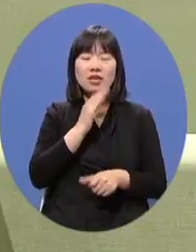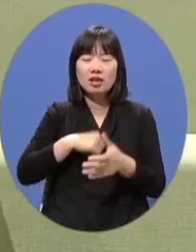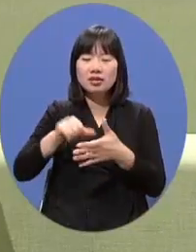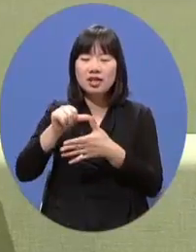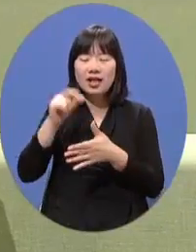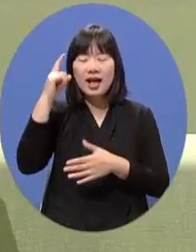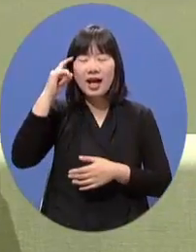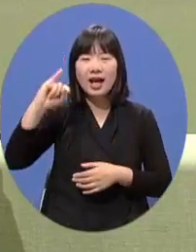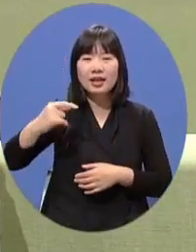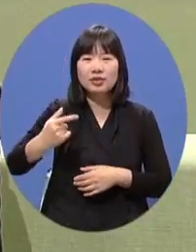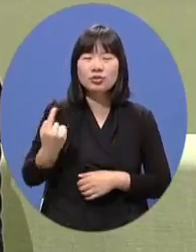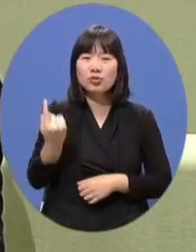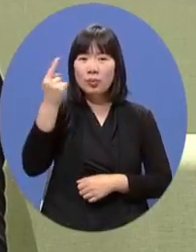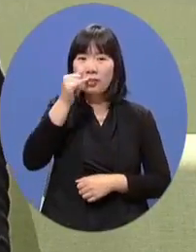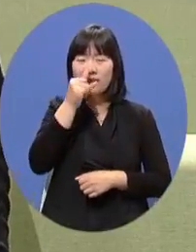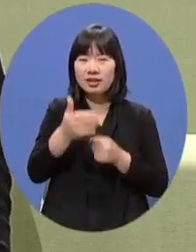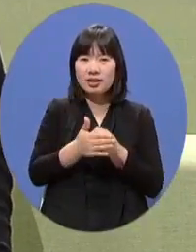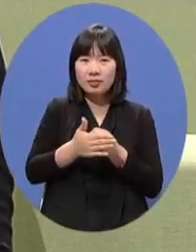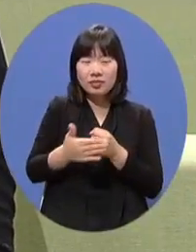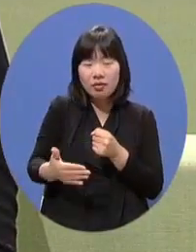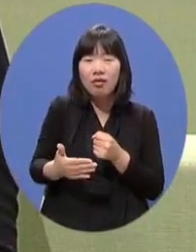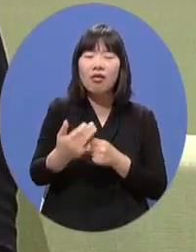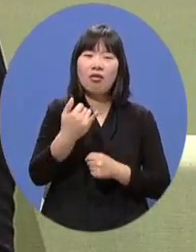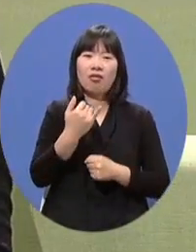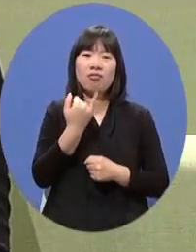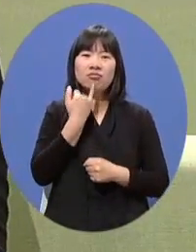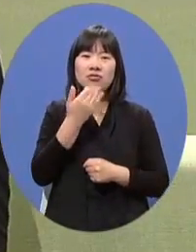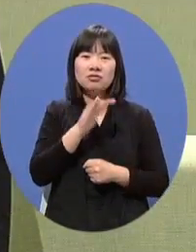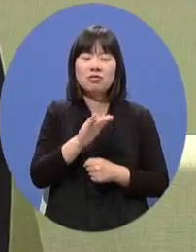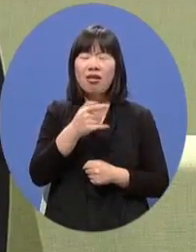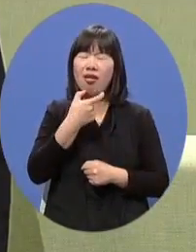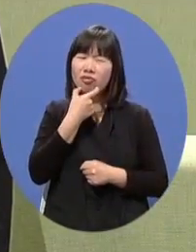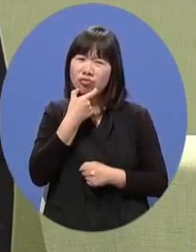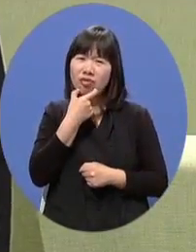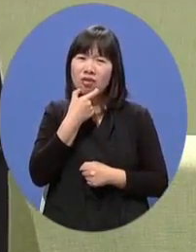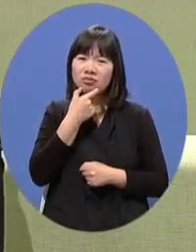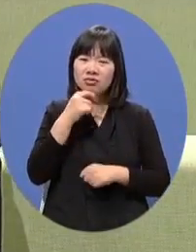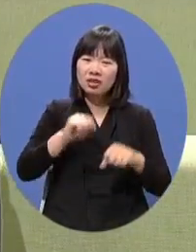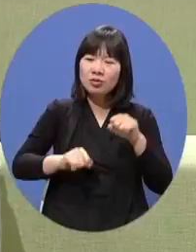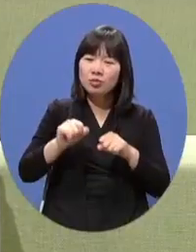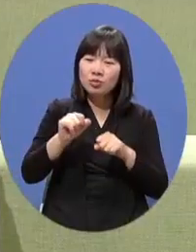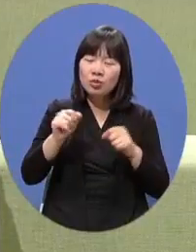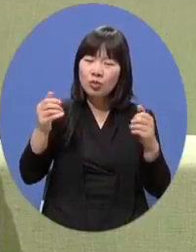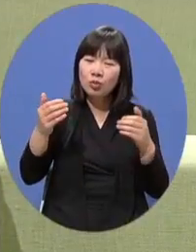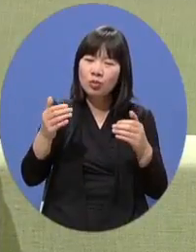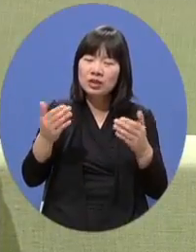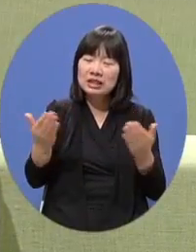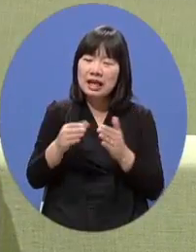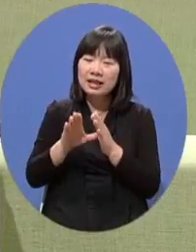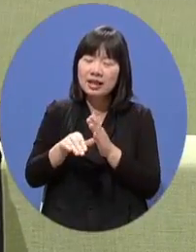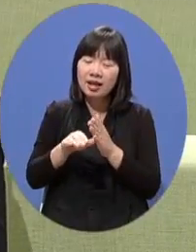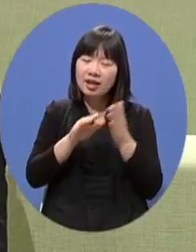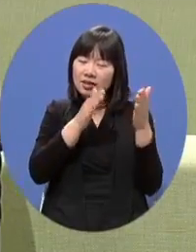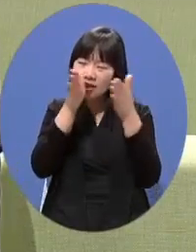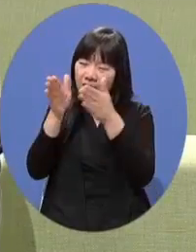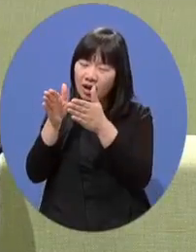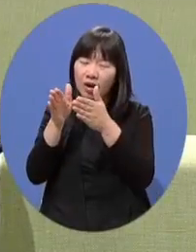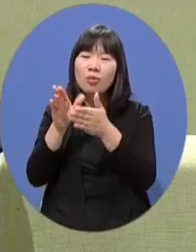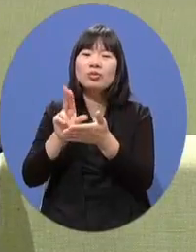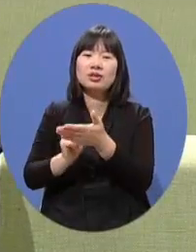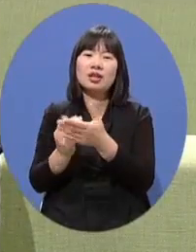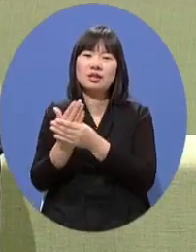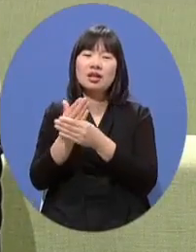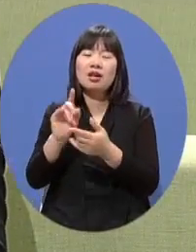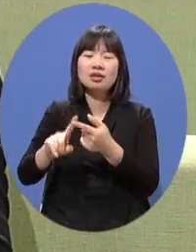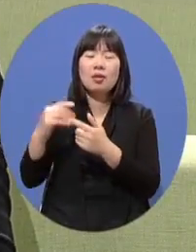또 지능이 좋기 때문에요. 이제 이런 거 끄떡이 없는데 그 다음 싫어하는 거를 할 때가 문제가 생기게 되거든요. 근데 이거를 방치를 하게